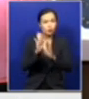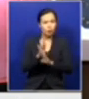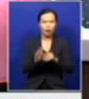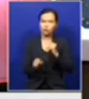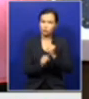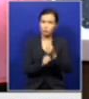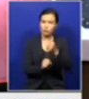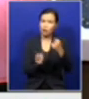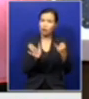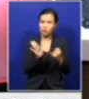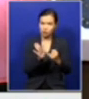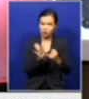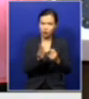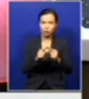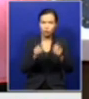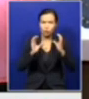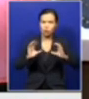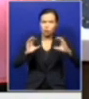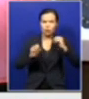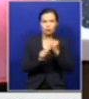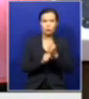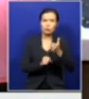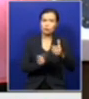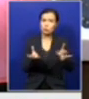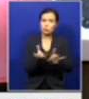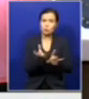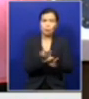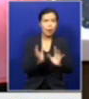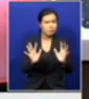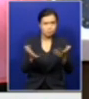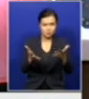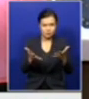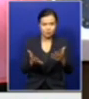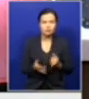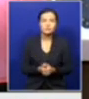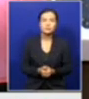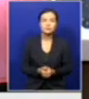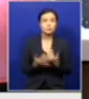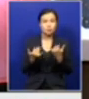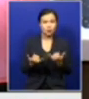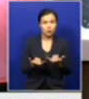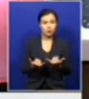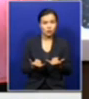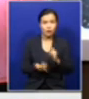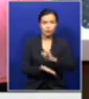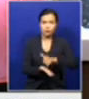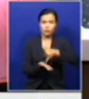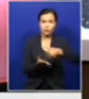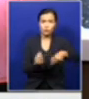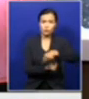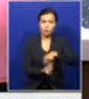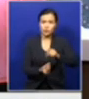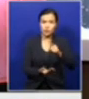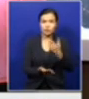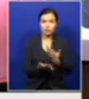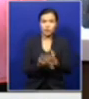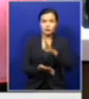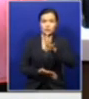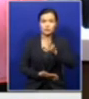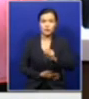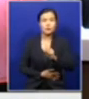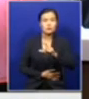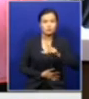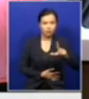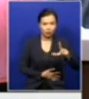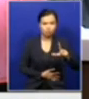ายที่สุดรัฐบาลยังทำให้ดีไม่ได้เลยค่ะแล้วตอนนี้จะมาฟื้นฟูเศรษฐกิจใช้เงิน400,000 ล้านบาท